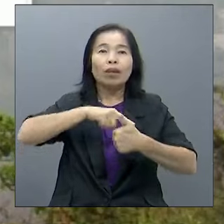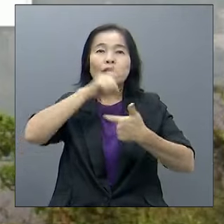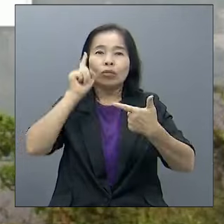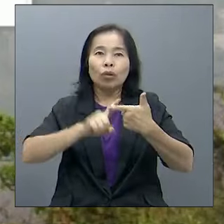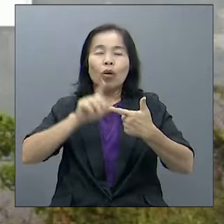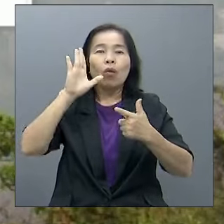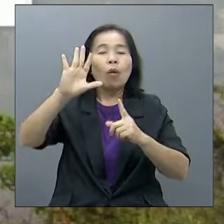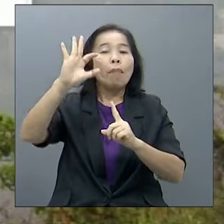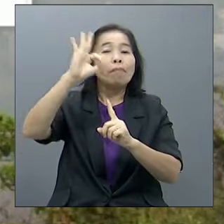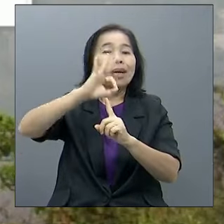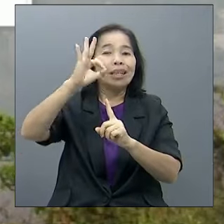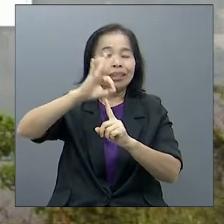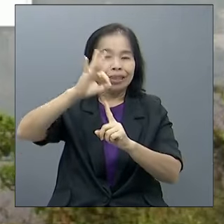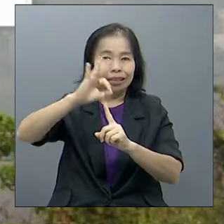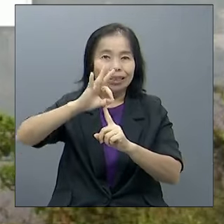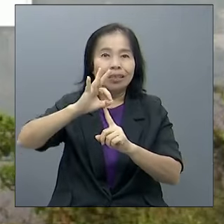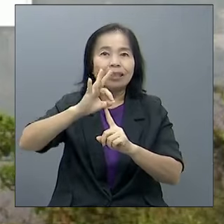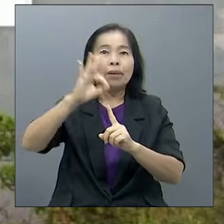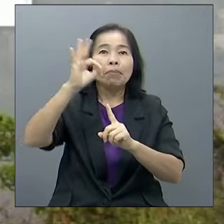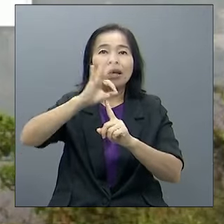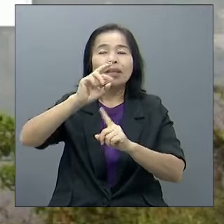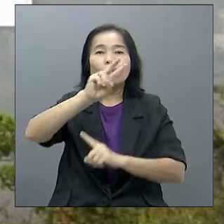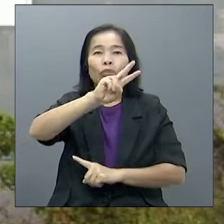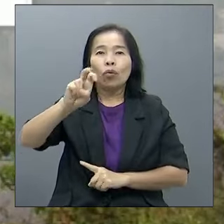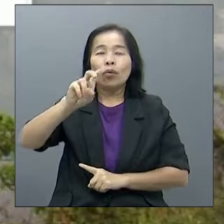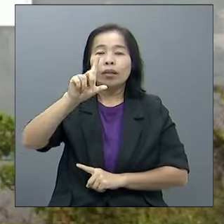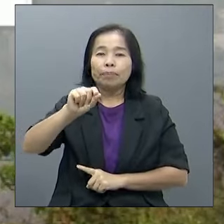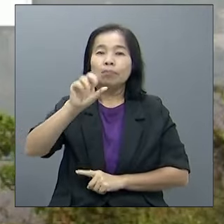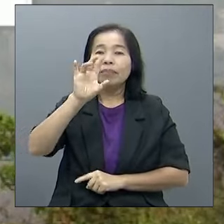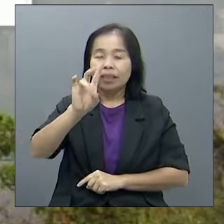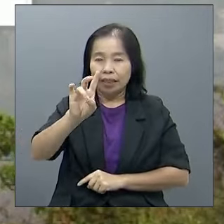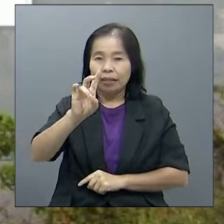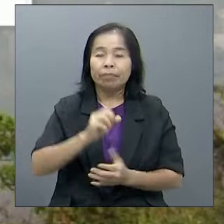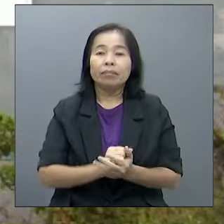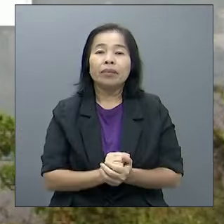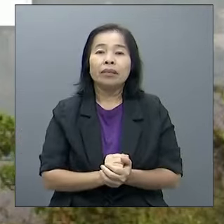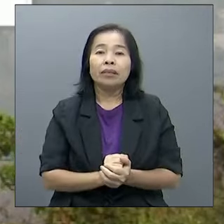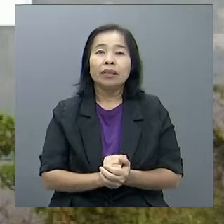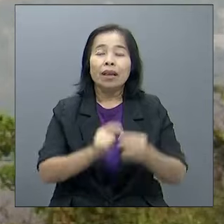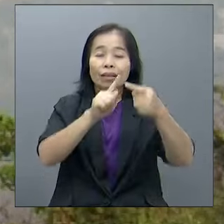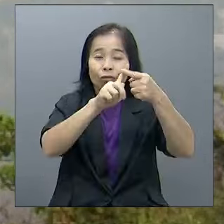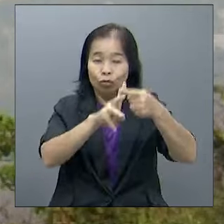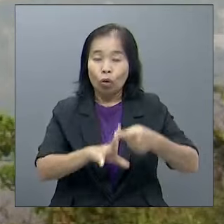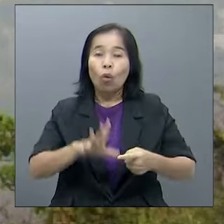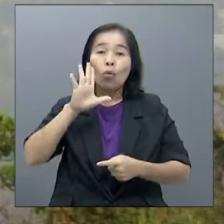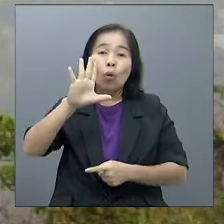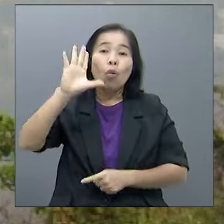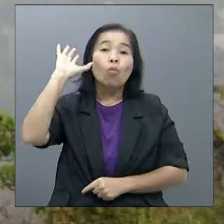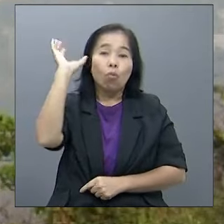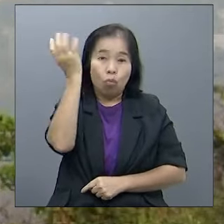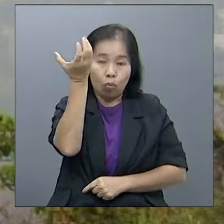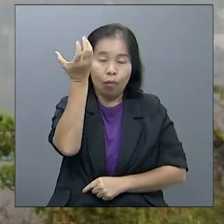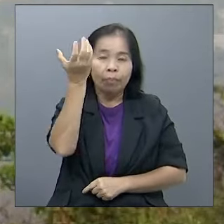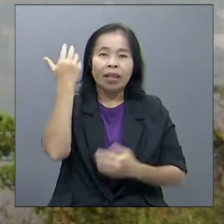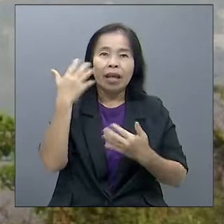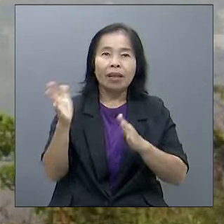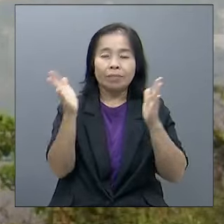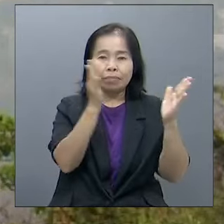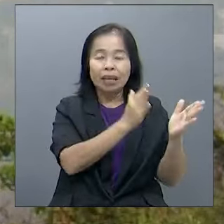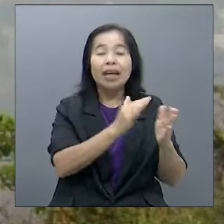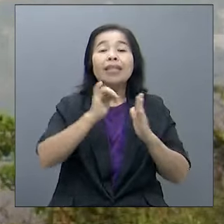ปากีสถานค่ะค่า aqiอยู่ที่227และเมื่อเข้าไปดูในรายละเอียดของจังหวัด